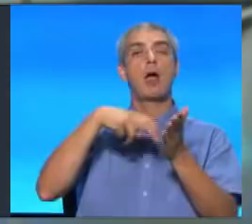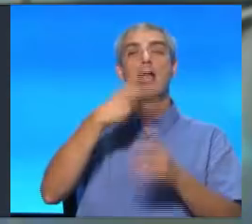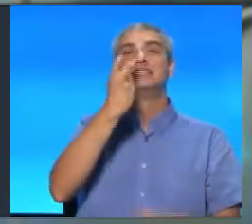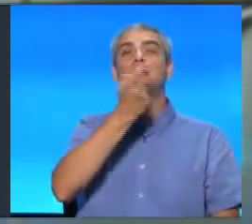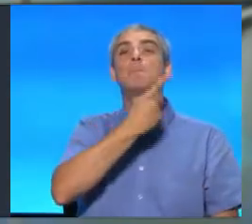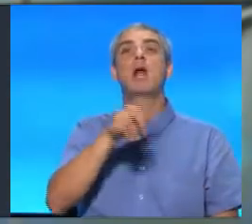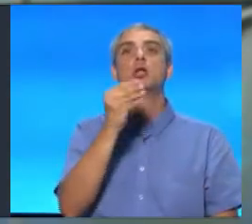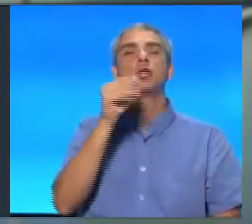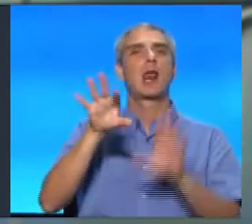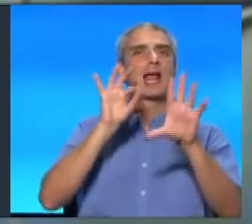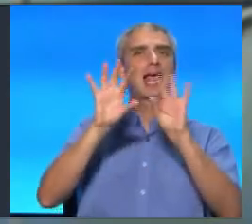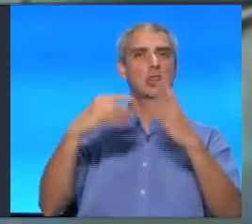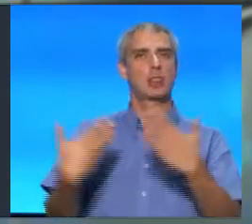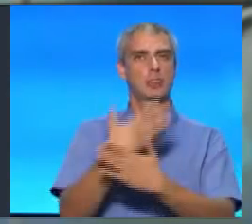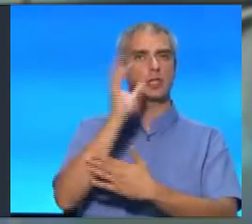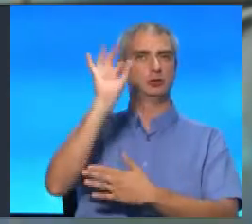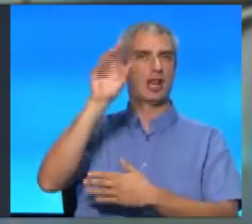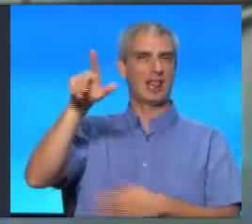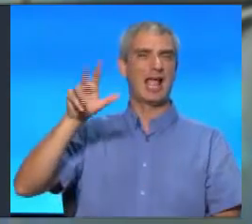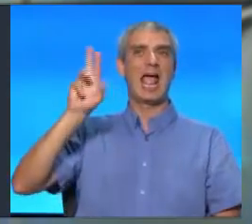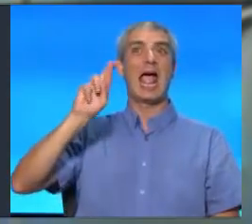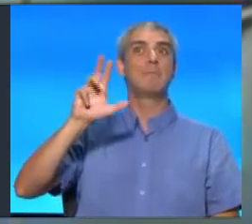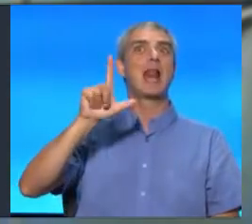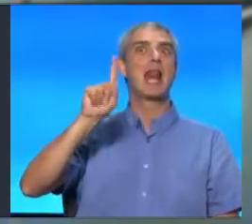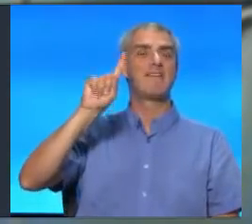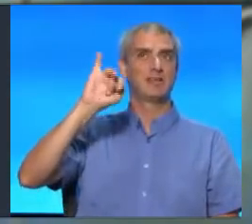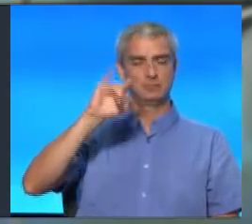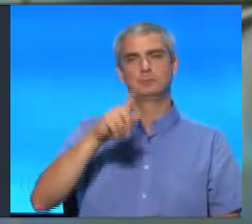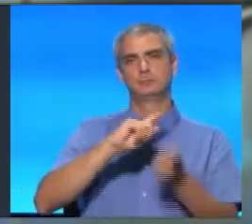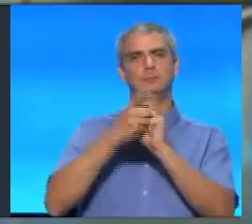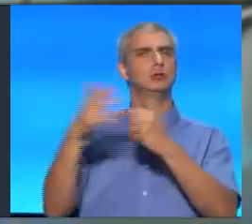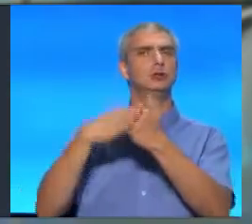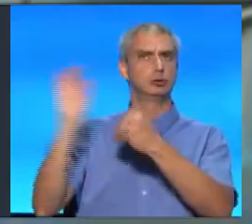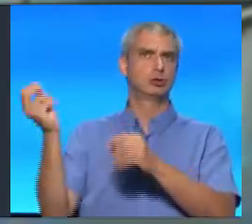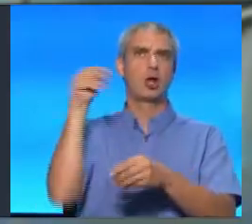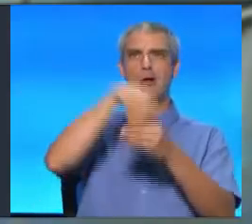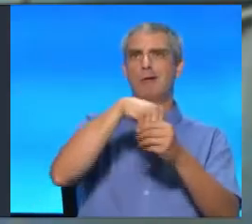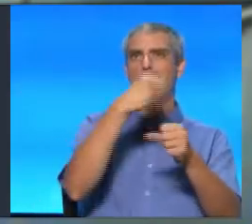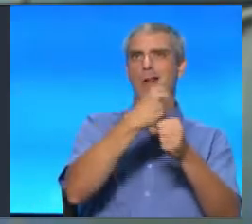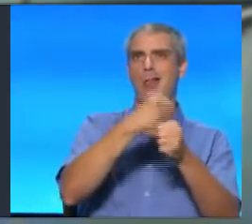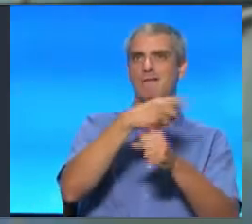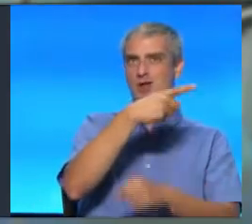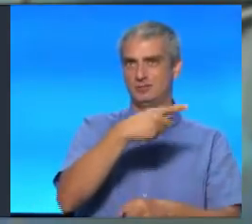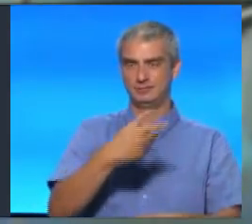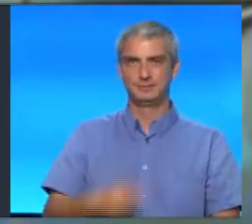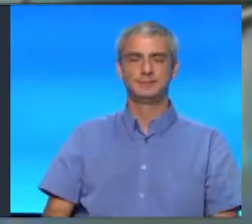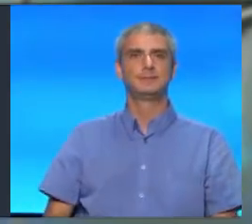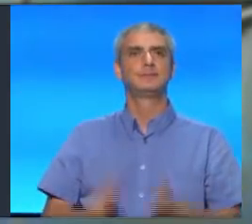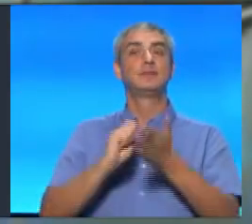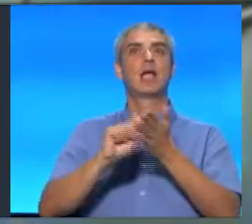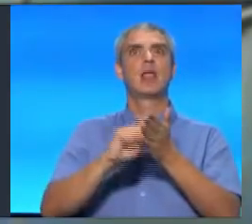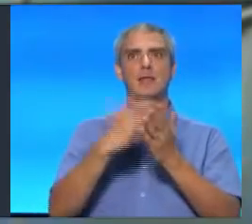שקלים לקניון שבנה לוי ביישוב. בתמורה העסיק לוי את רעייתו. רועי ינובסקי כתבנו לענייני משטרה מפרסם הערב